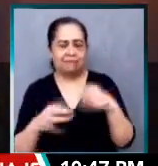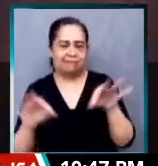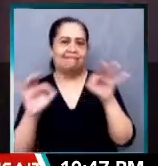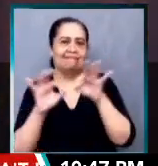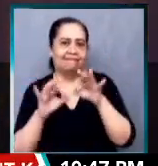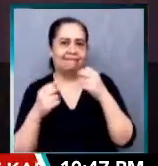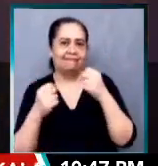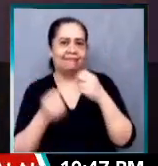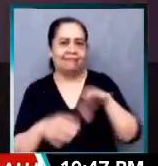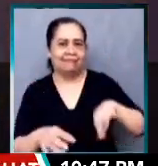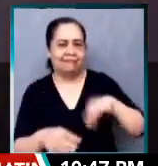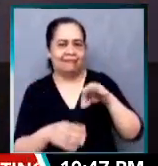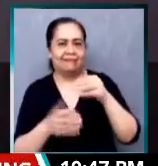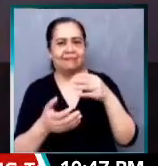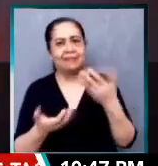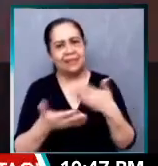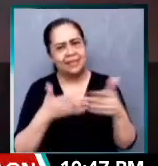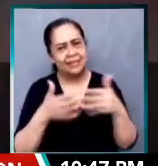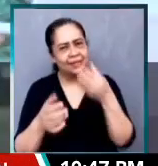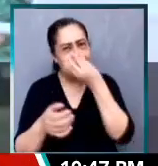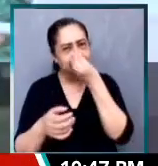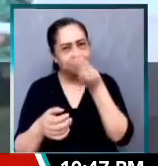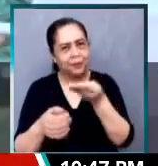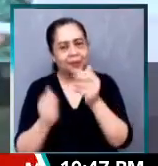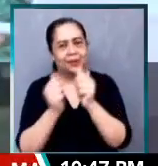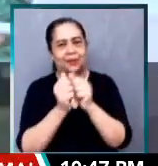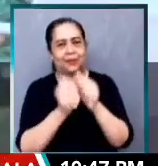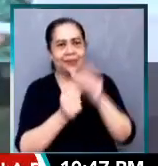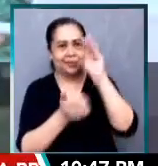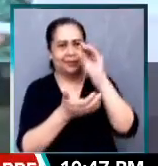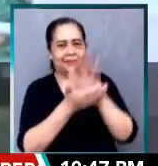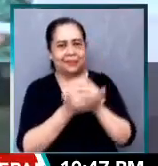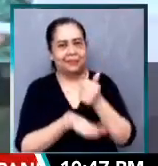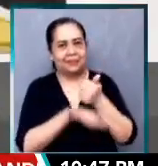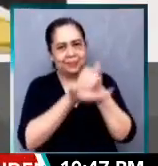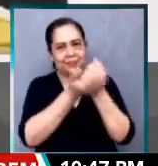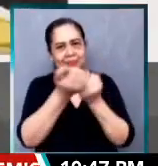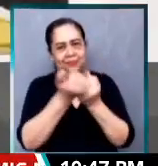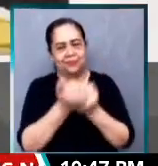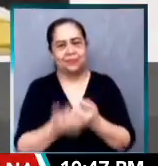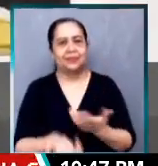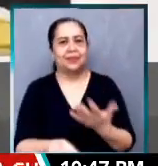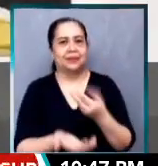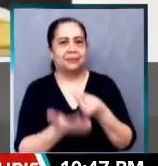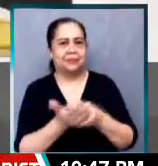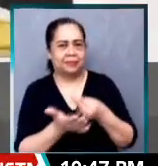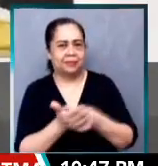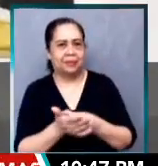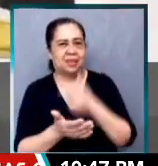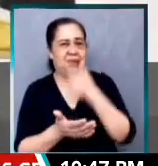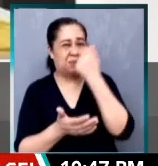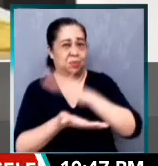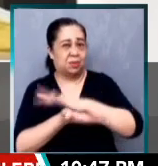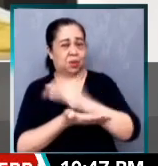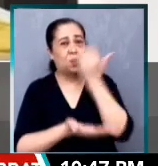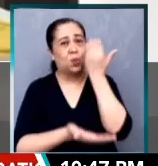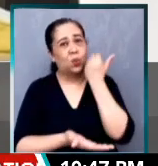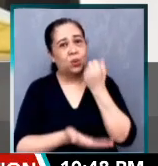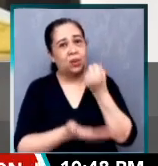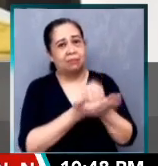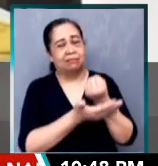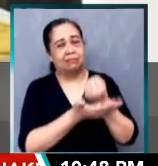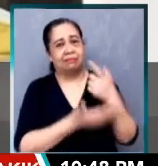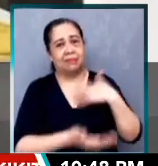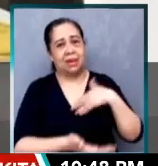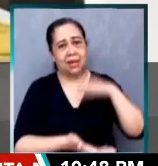sila kahit kaunti sa kanilang mga mister. Dahil pandemic, kulang yung income ng aking asawa, nadagdagan